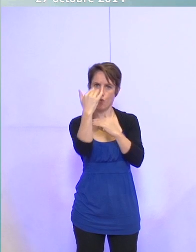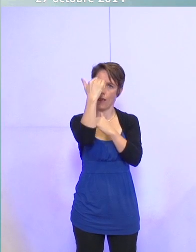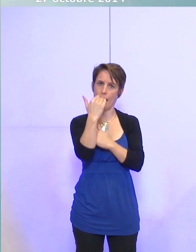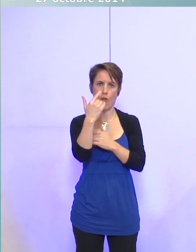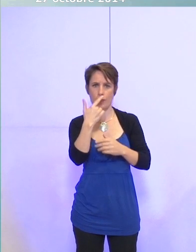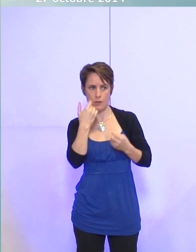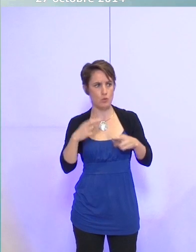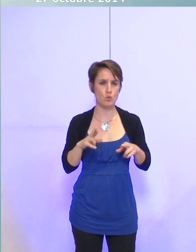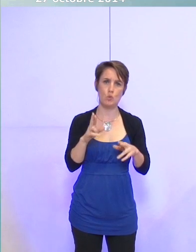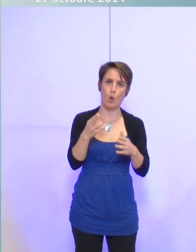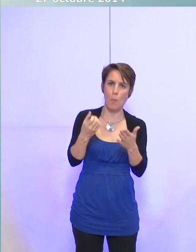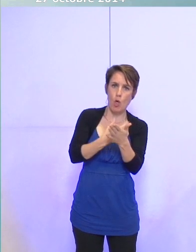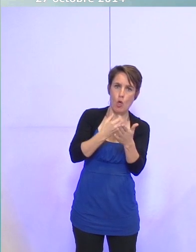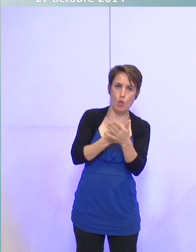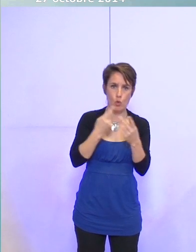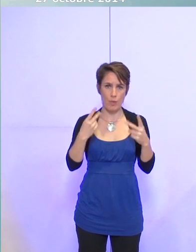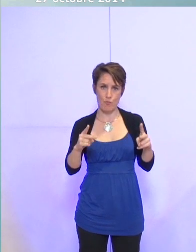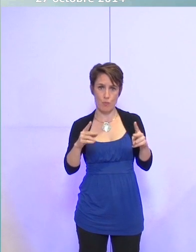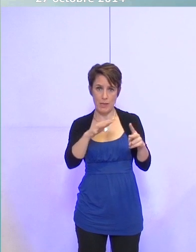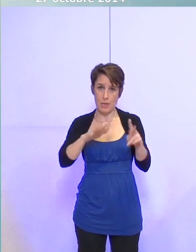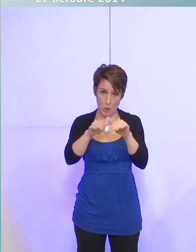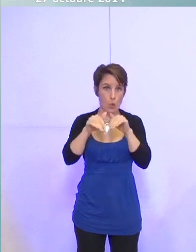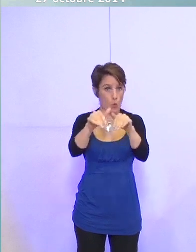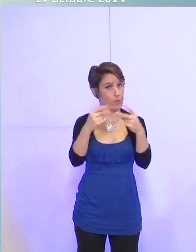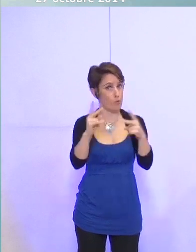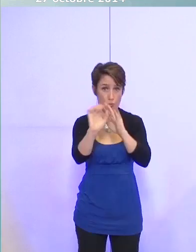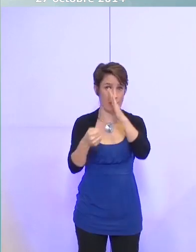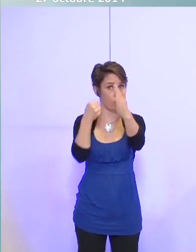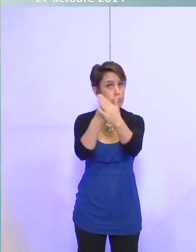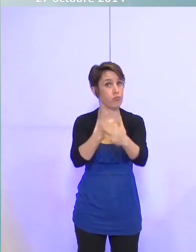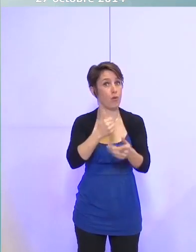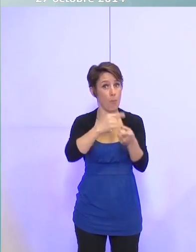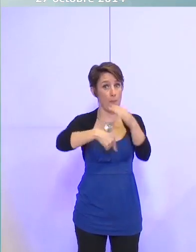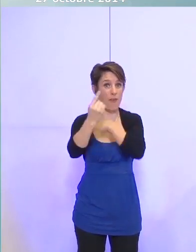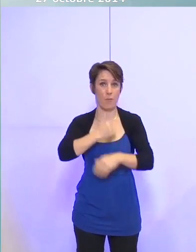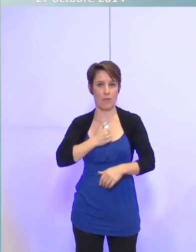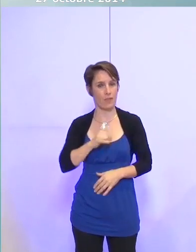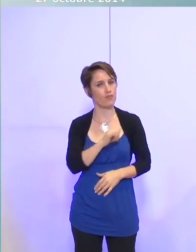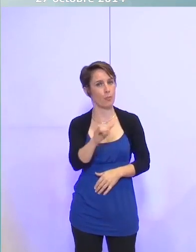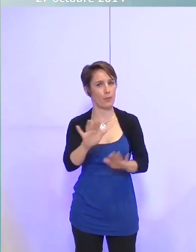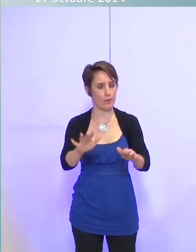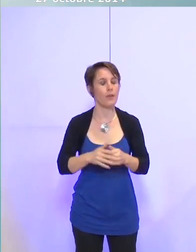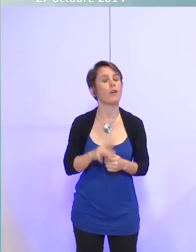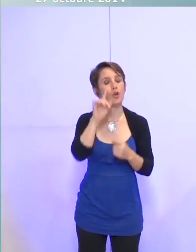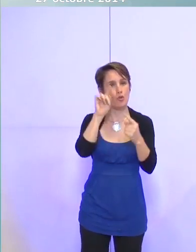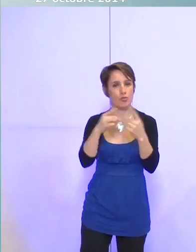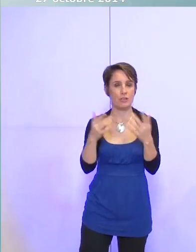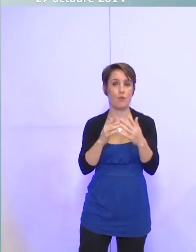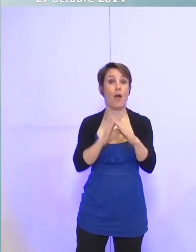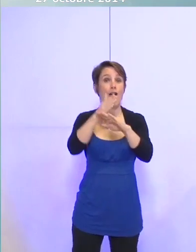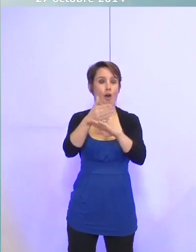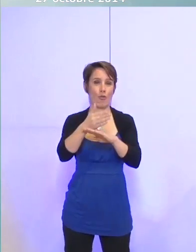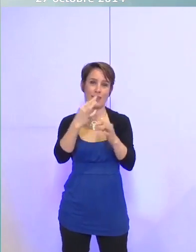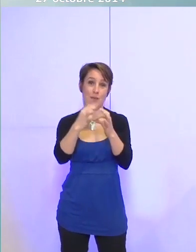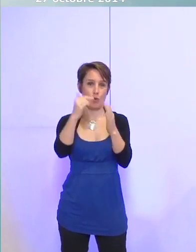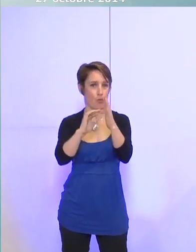mises à disposition resteront bien dans le domaine public. L'objectif étant d'avoir, à la rentrée 2015, un